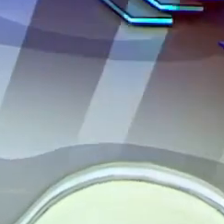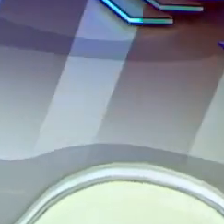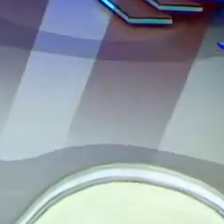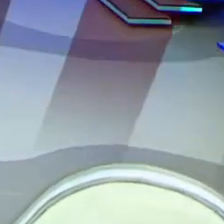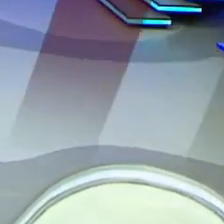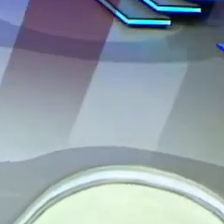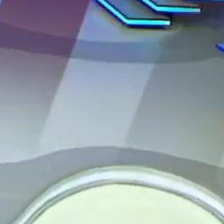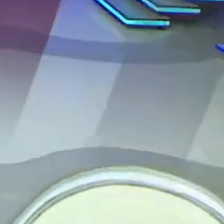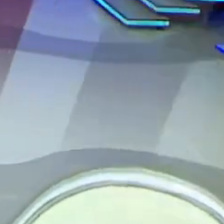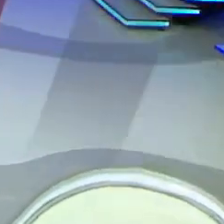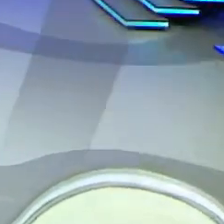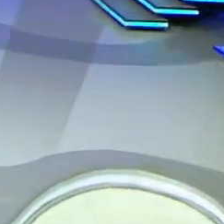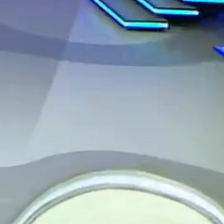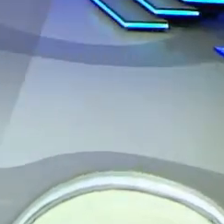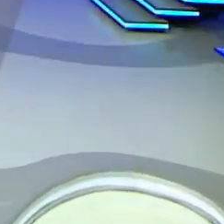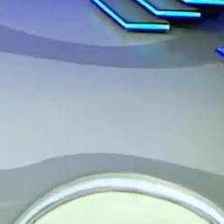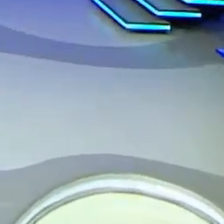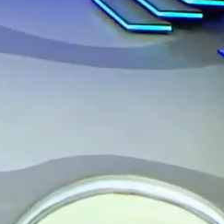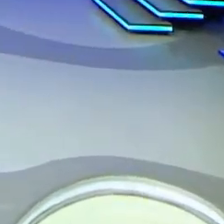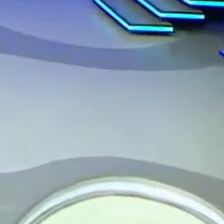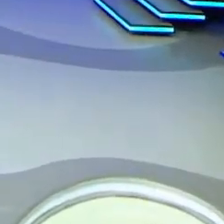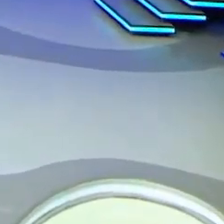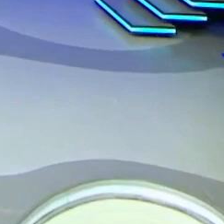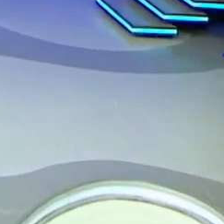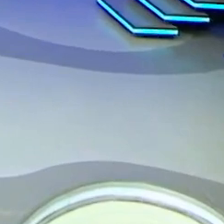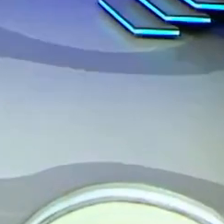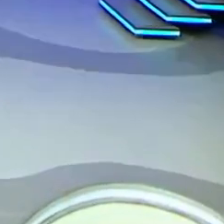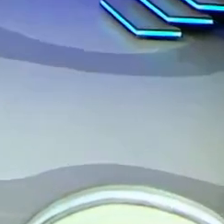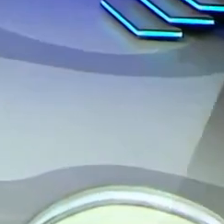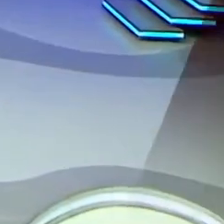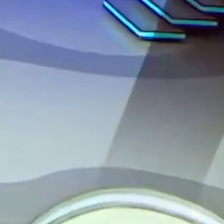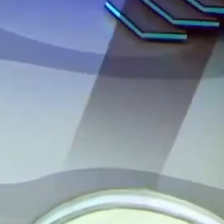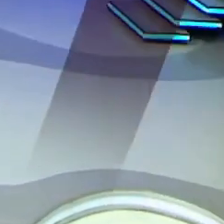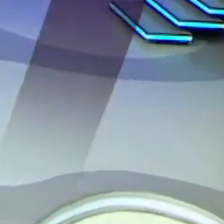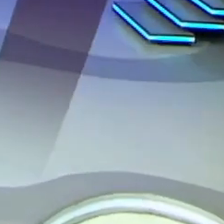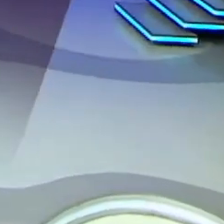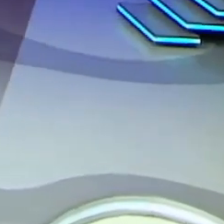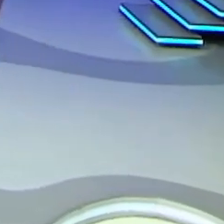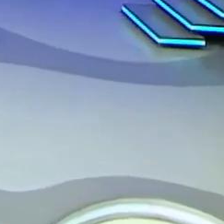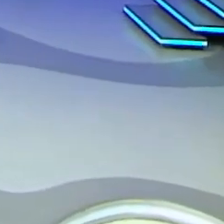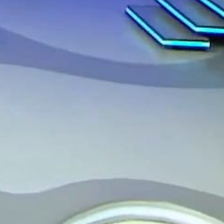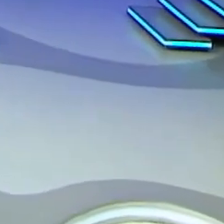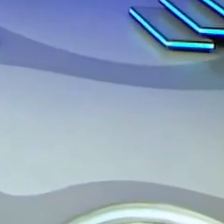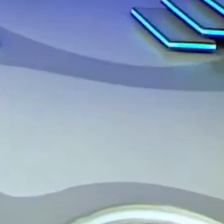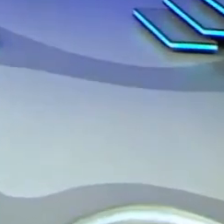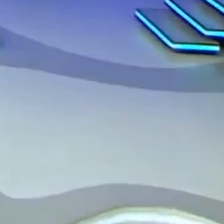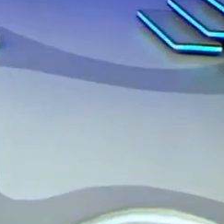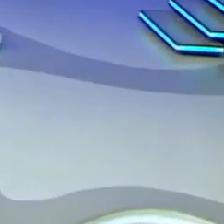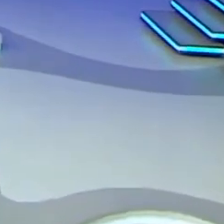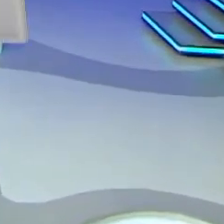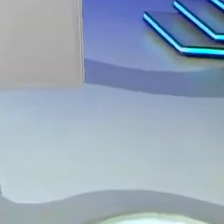Siyempre, ang primetime king and queen ng GMA Network, sina Ding Dong Dantes at Marian Rivera.